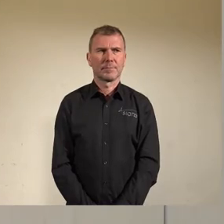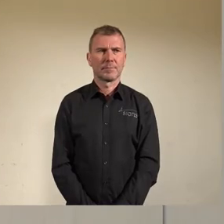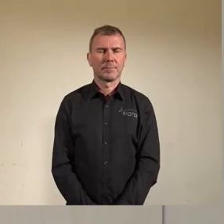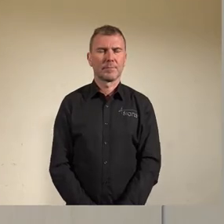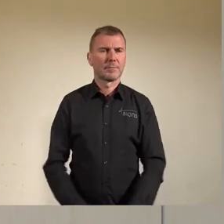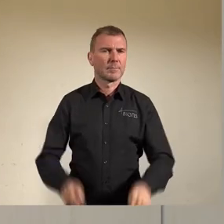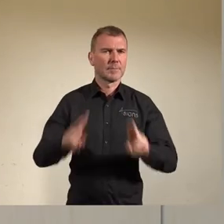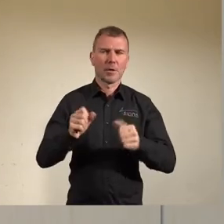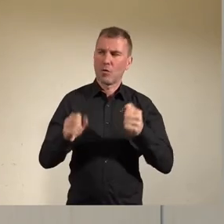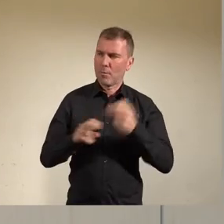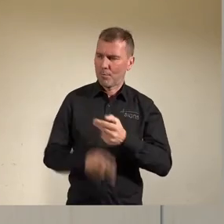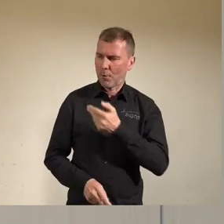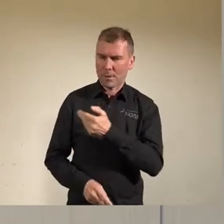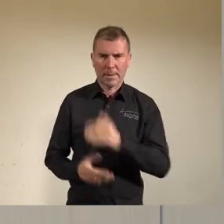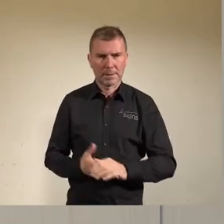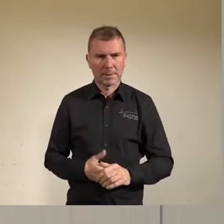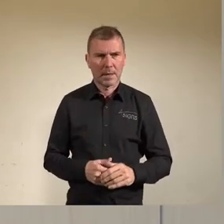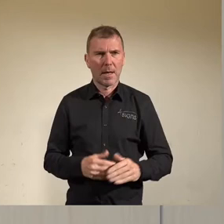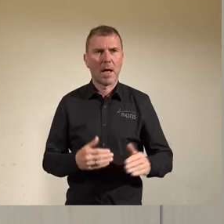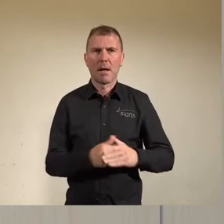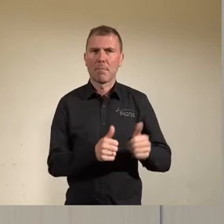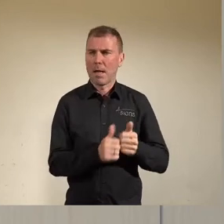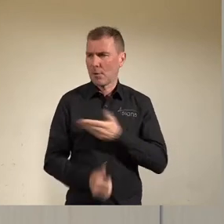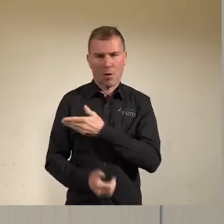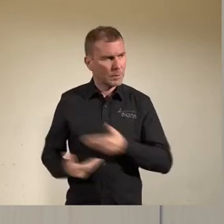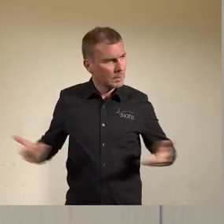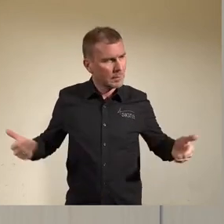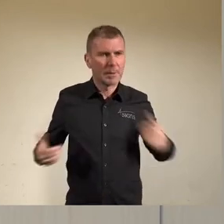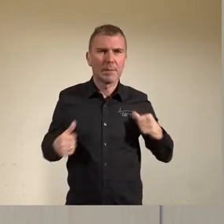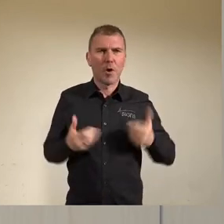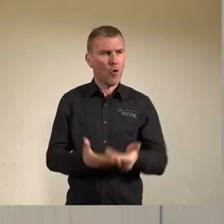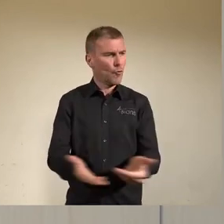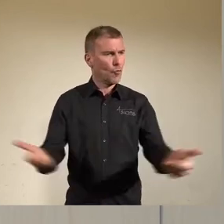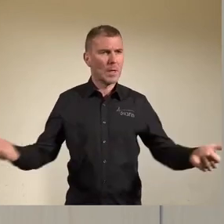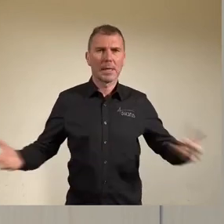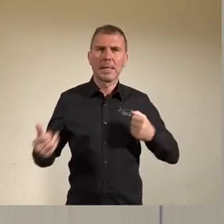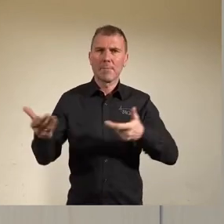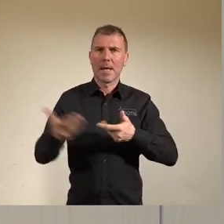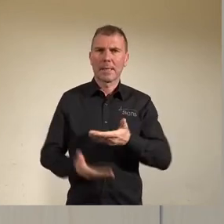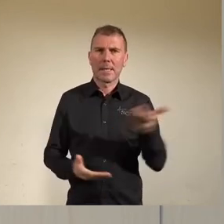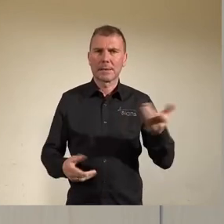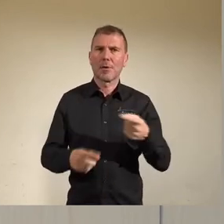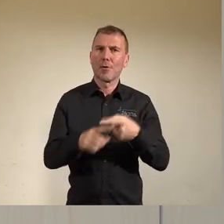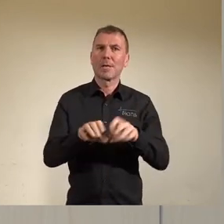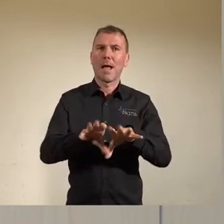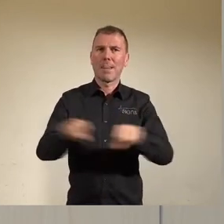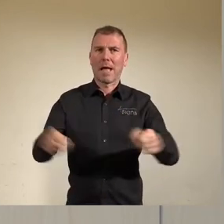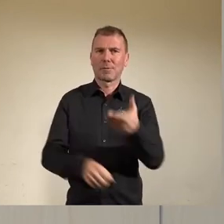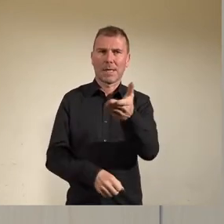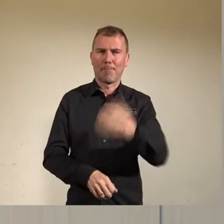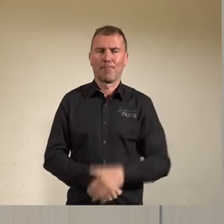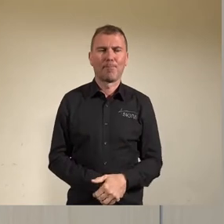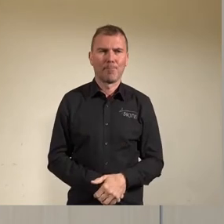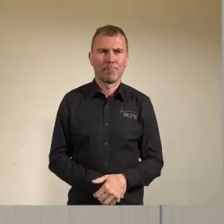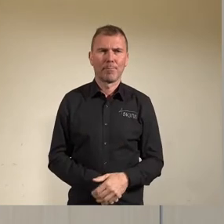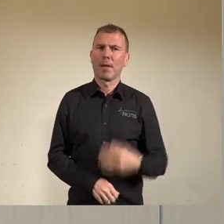Sehr geehrter Herr Oberbürgermeister, sehr geehrte Beigeordnete, liebe Kolleginnen und Kollegen, liebe Gäste, vor allen Dingen im Stream. Als